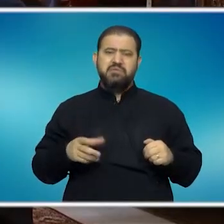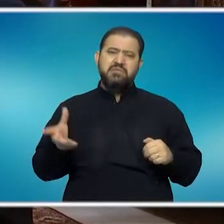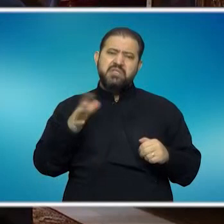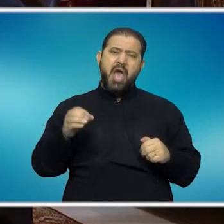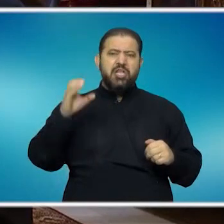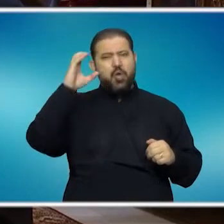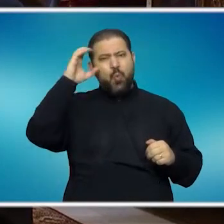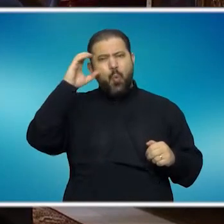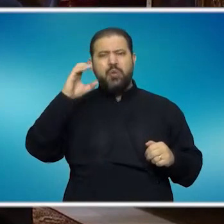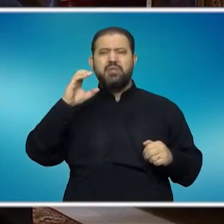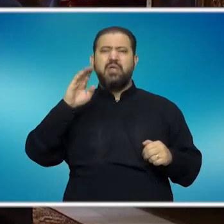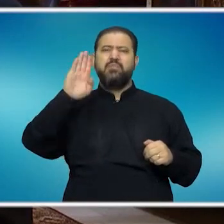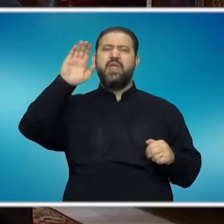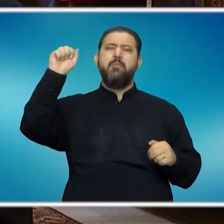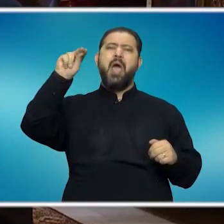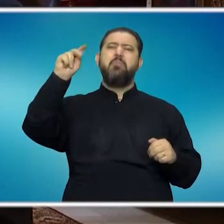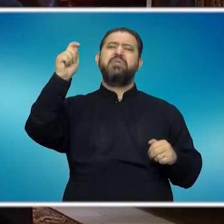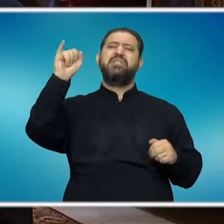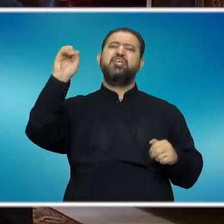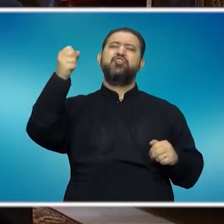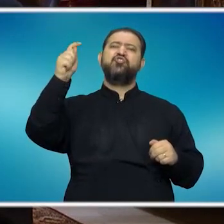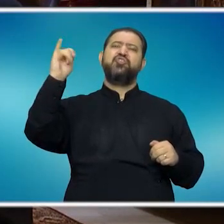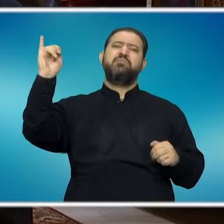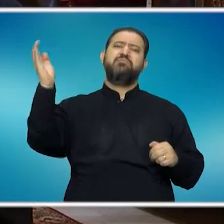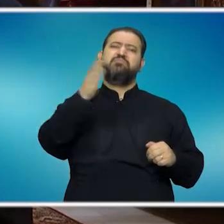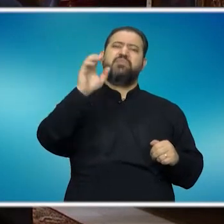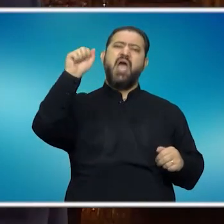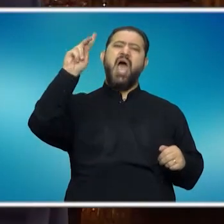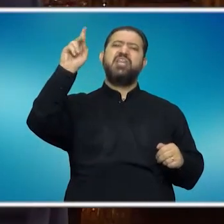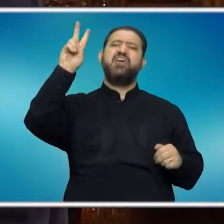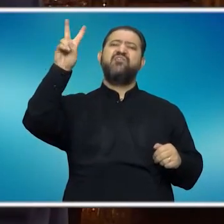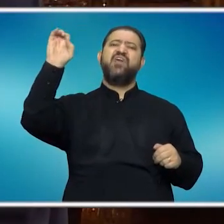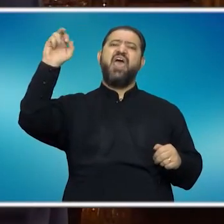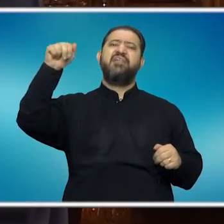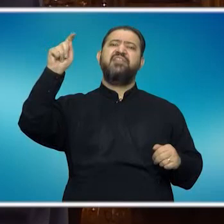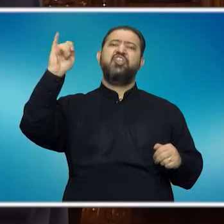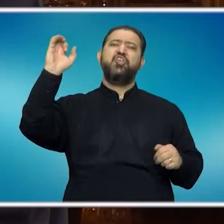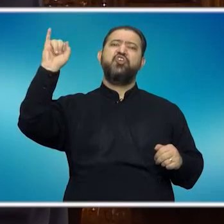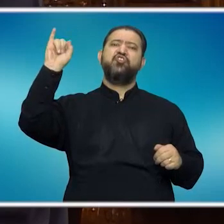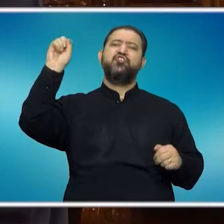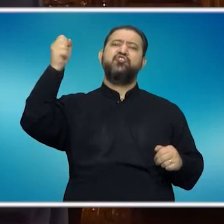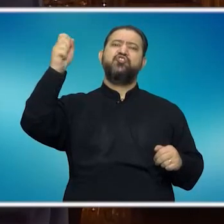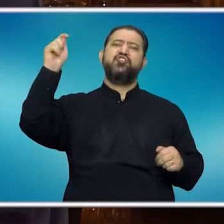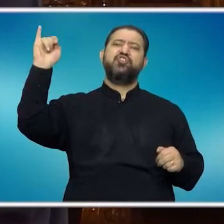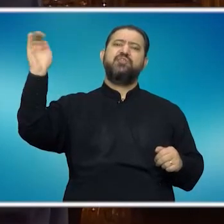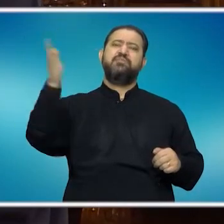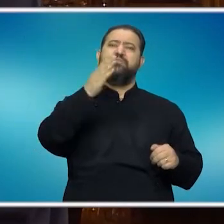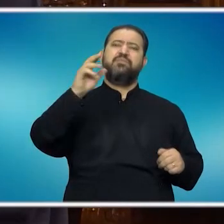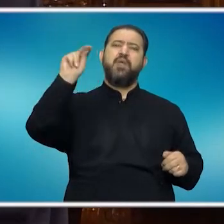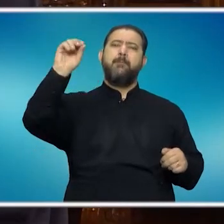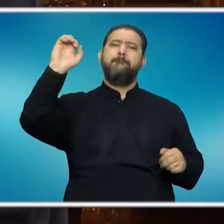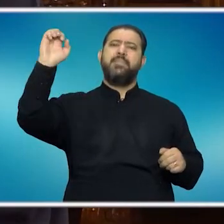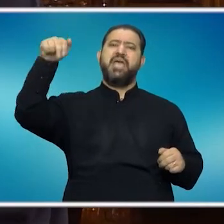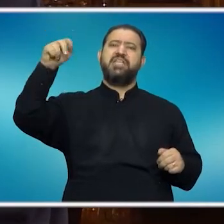culte neoprotestante, protestante, care nu o cinstesc pe Maica Domnului. Da, vedeți, n-au înțeles până la